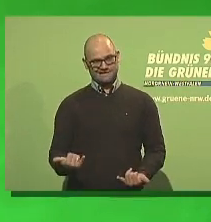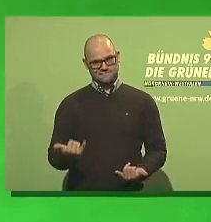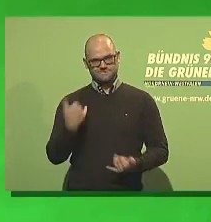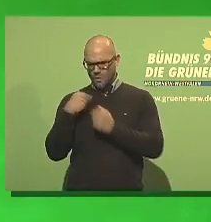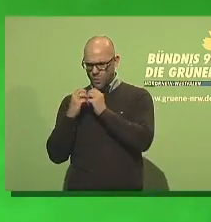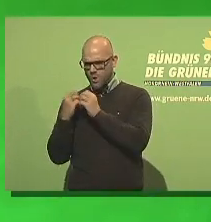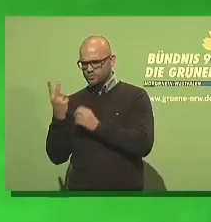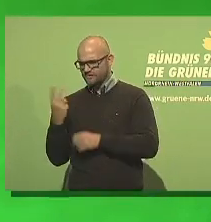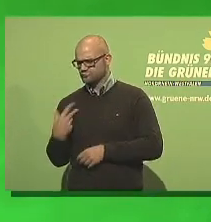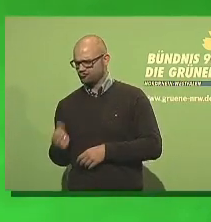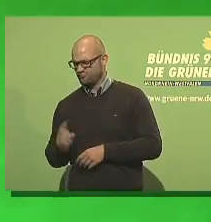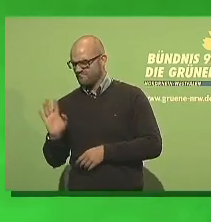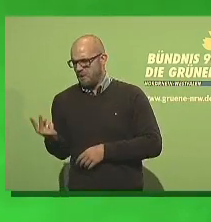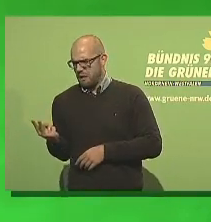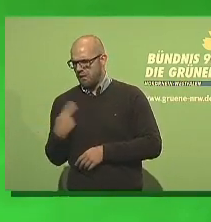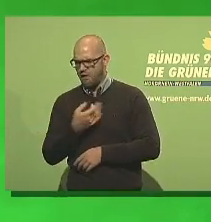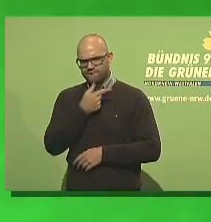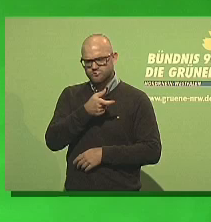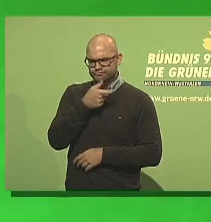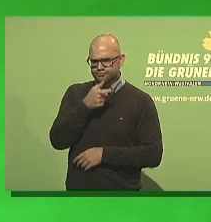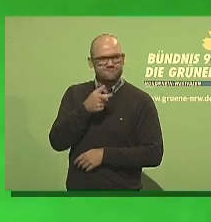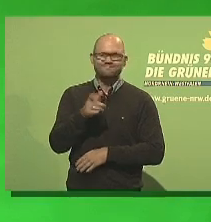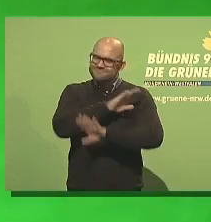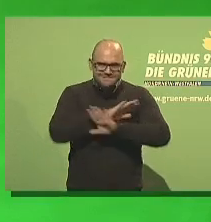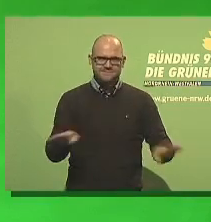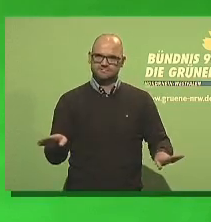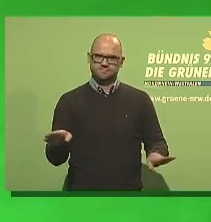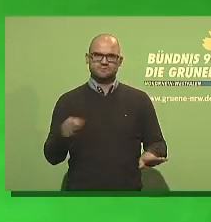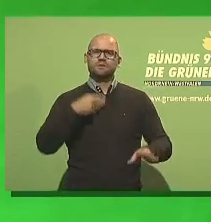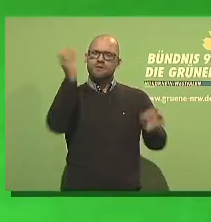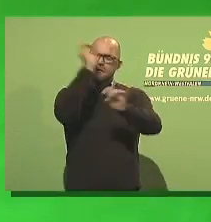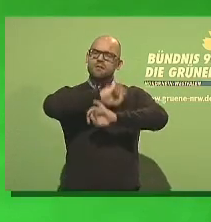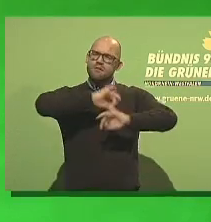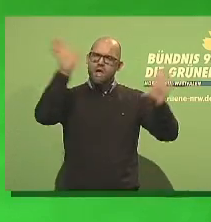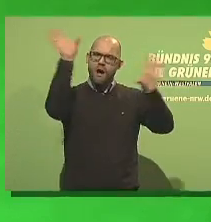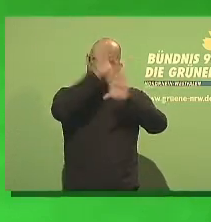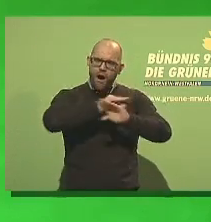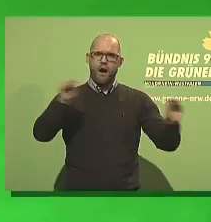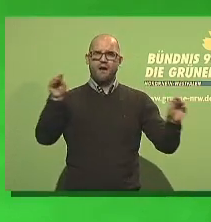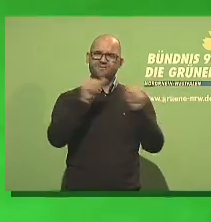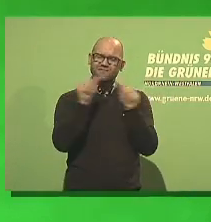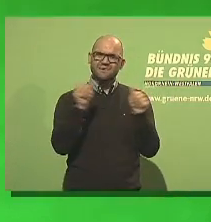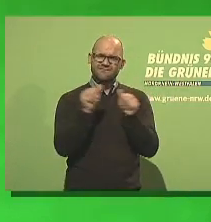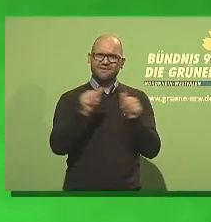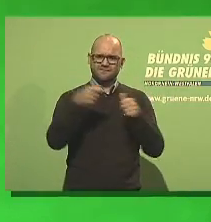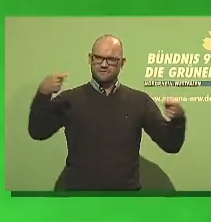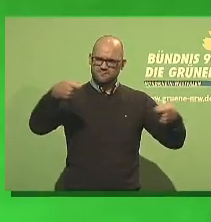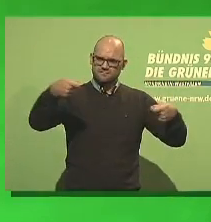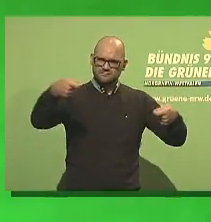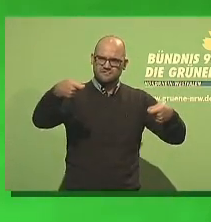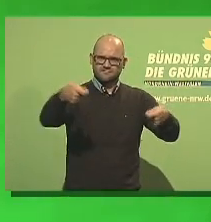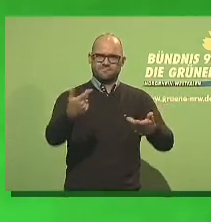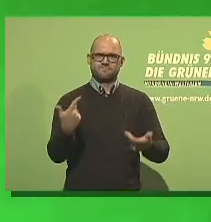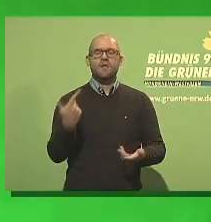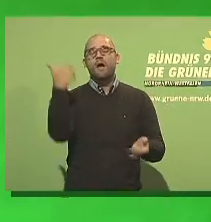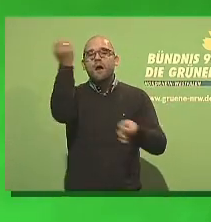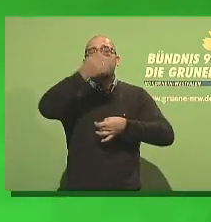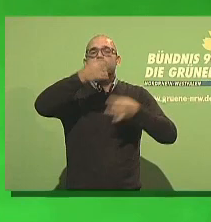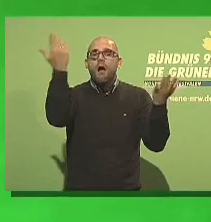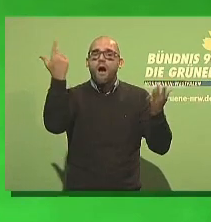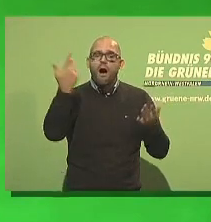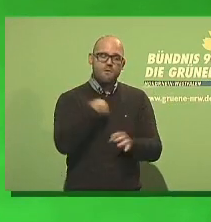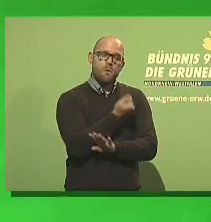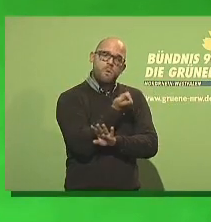nicht bezahlen können. Das heißt aber auch, klar darüber zu sprechen, dass wir liebgewonnene Subventionen abbauen werden, dass